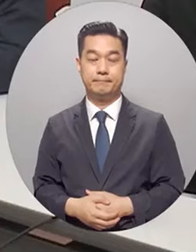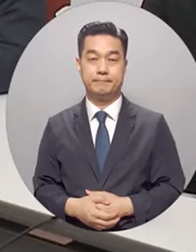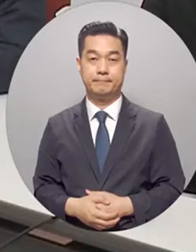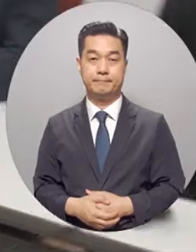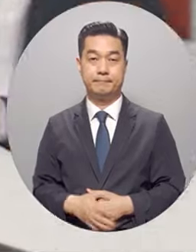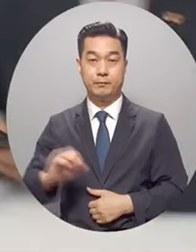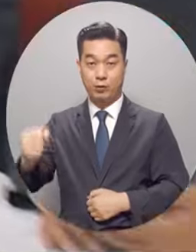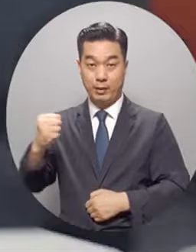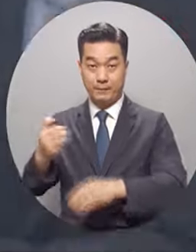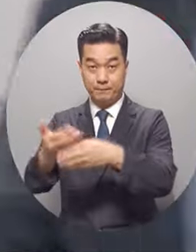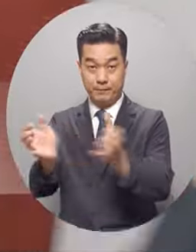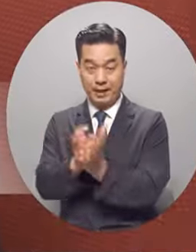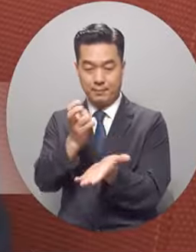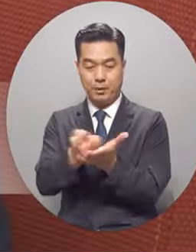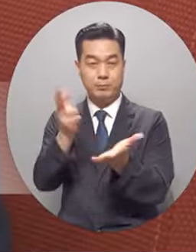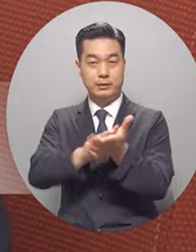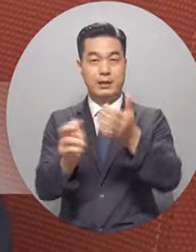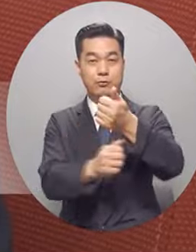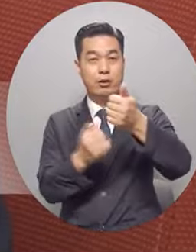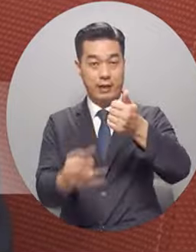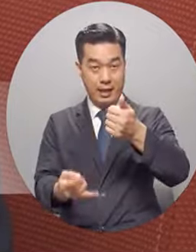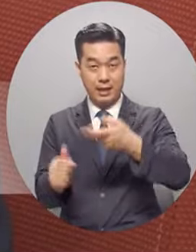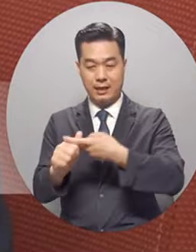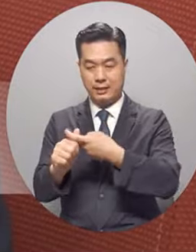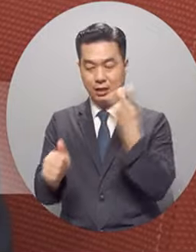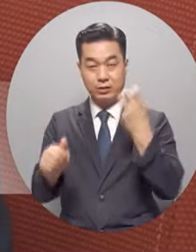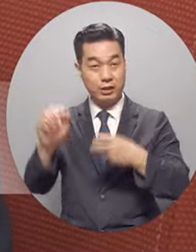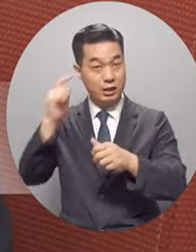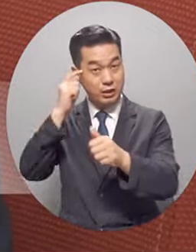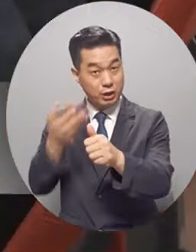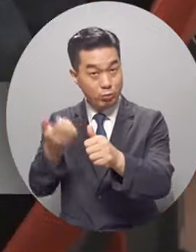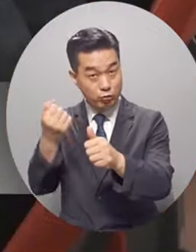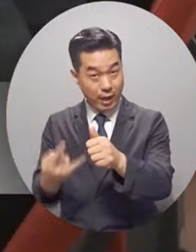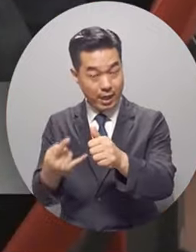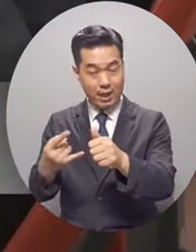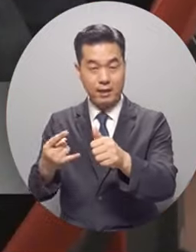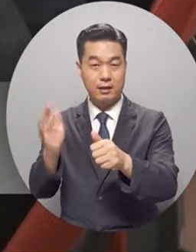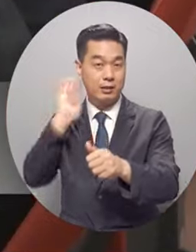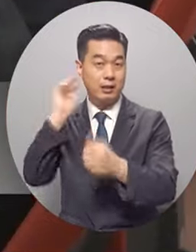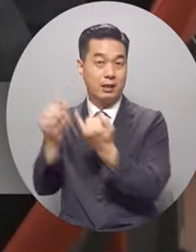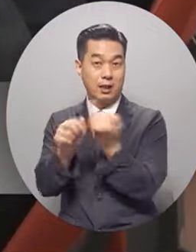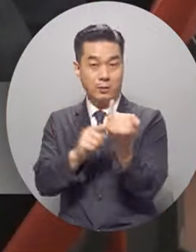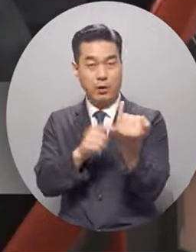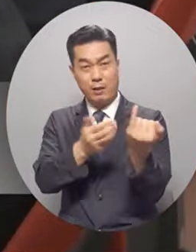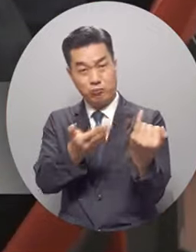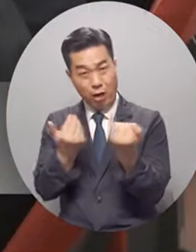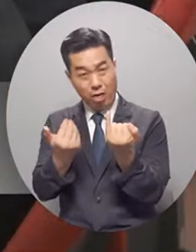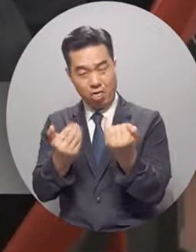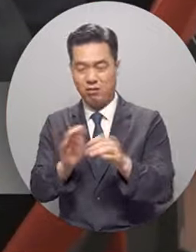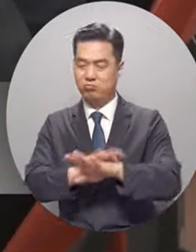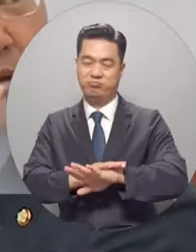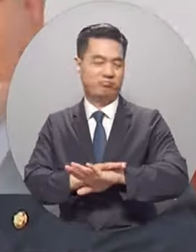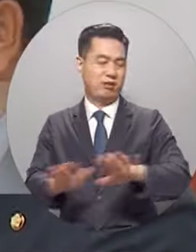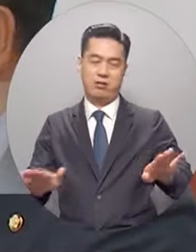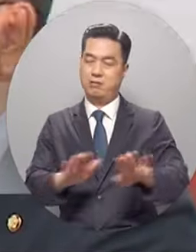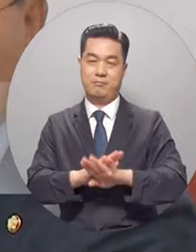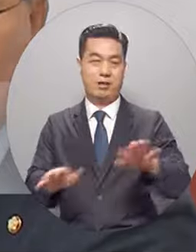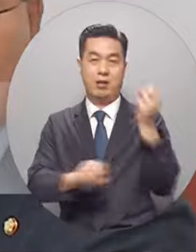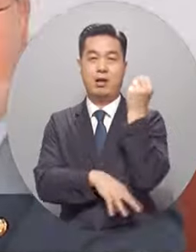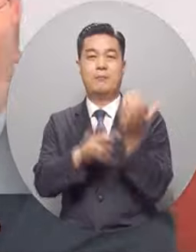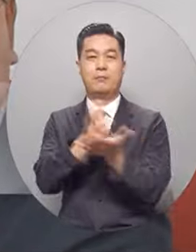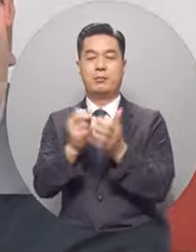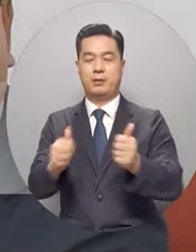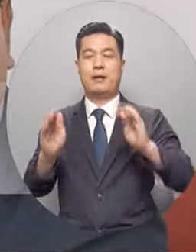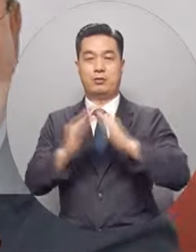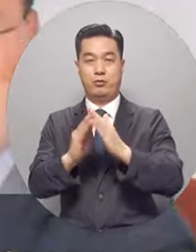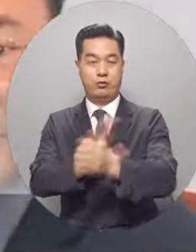특히 법사위가 탄핵소추 청원 청문회에 김건희 여사를 부르기로 결정한 걸 두고 원천 무효라며 헌법재판소에